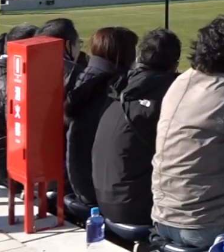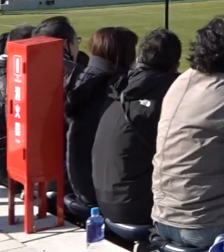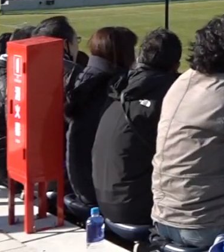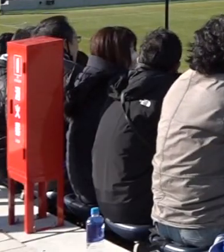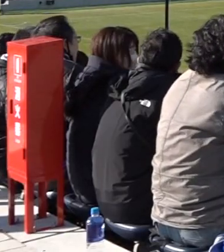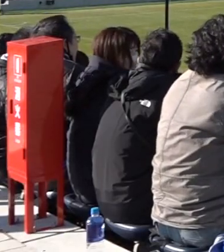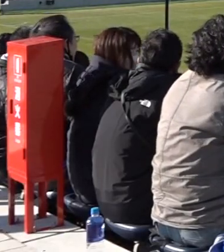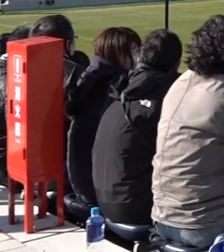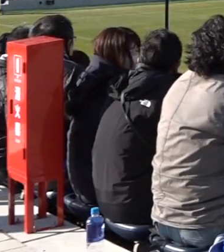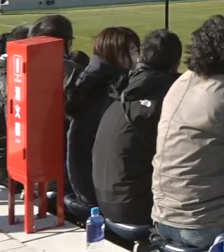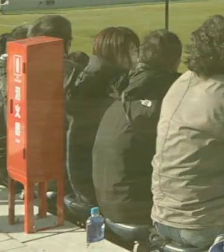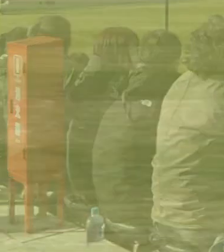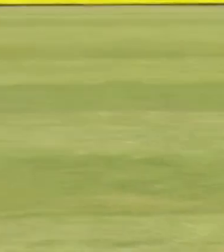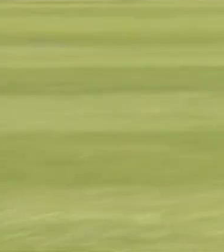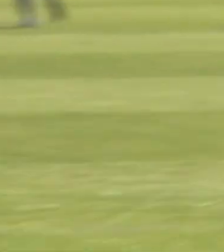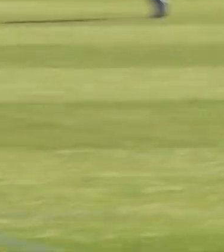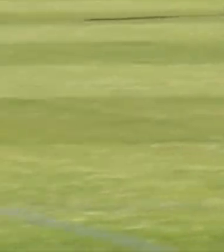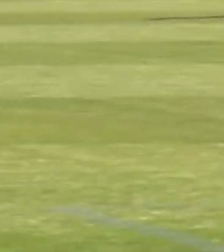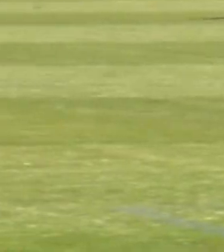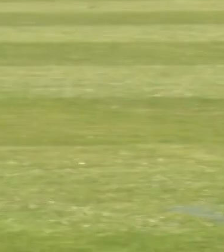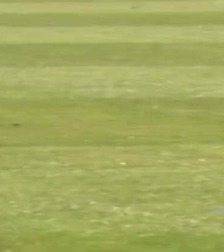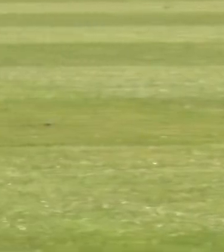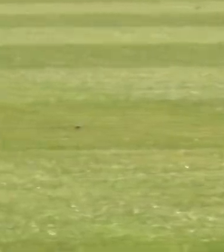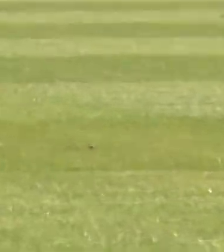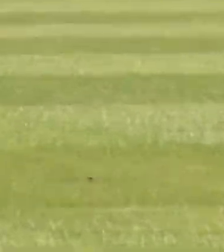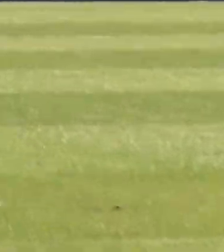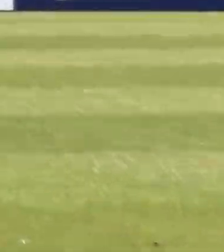走りきた、